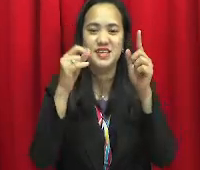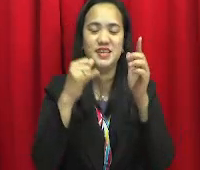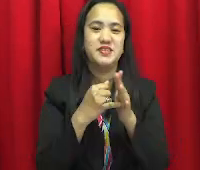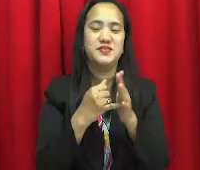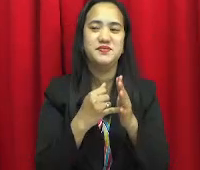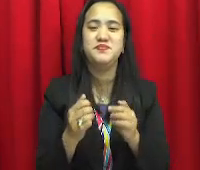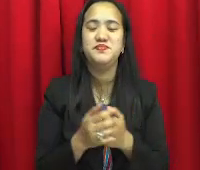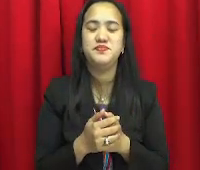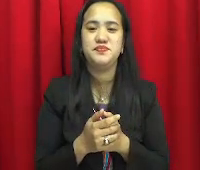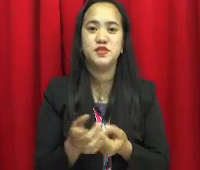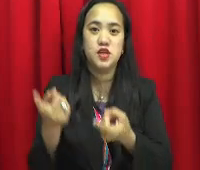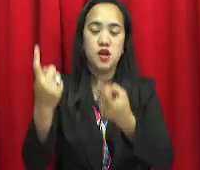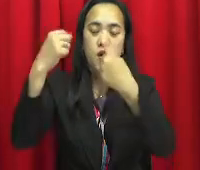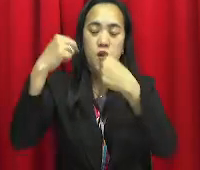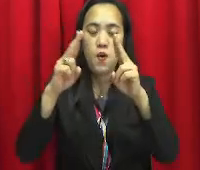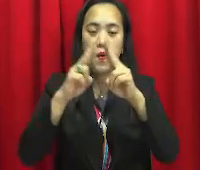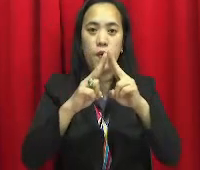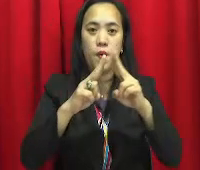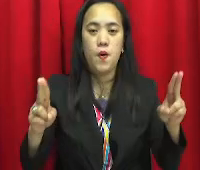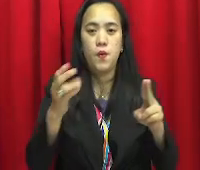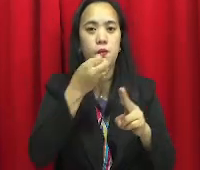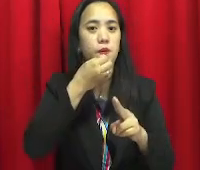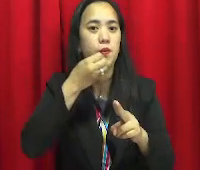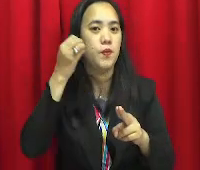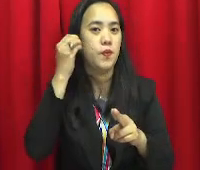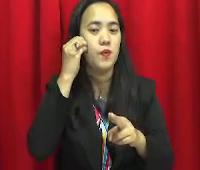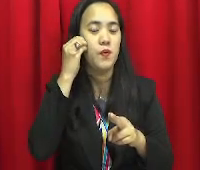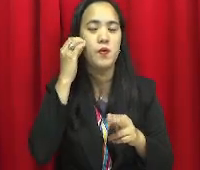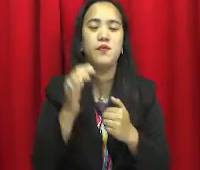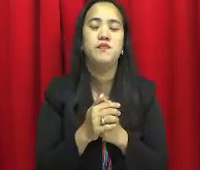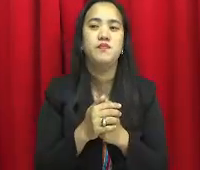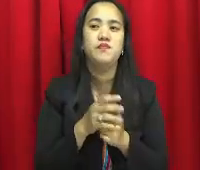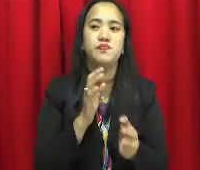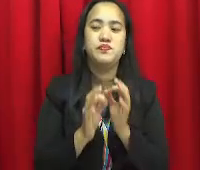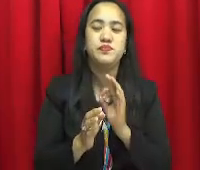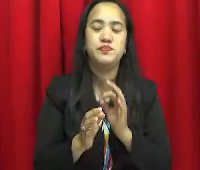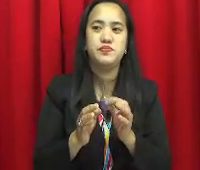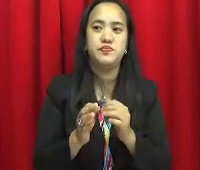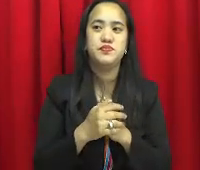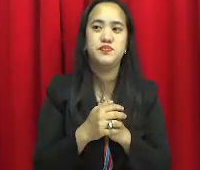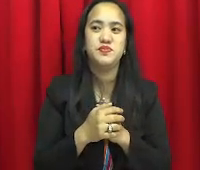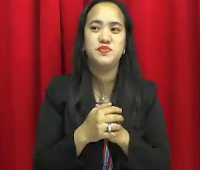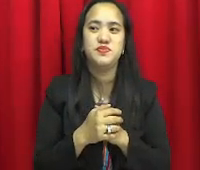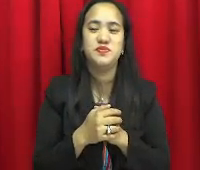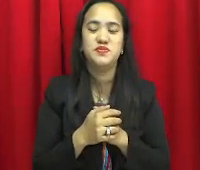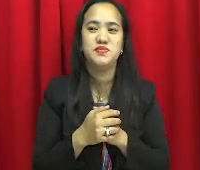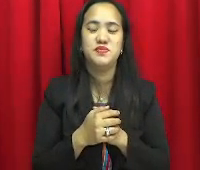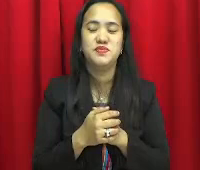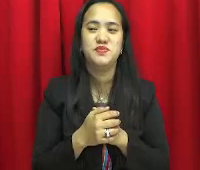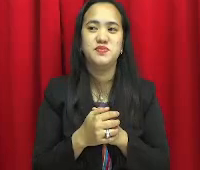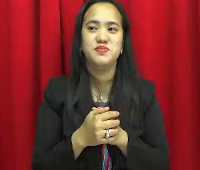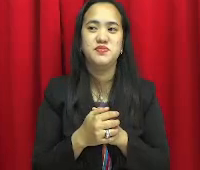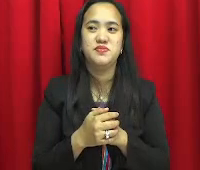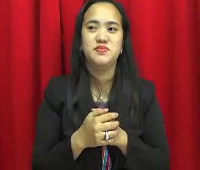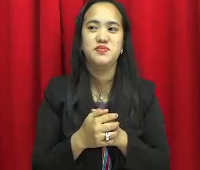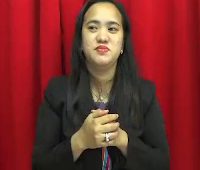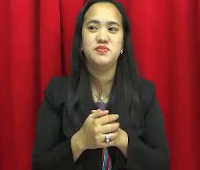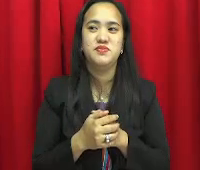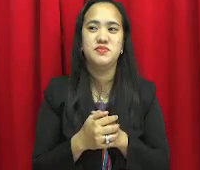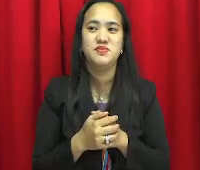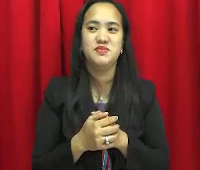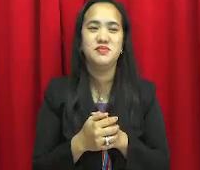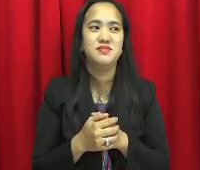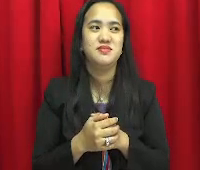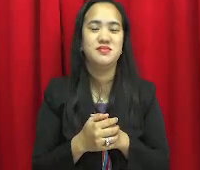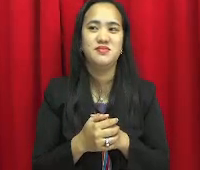ang asawa mo, huwag kang matulog-tulog, baka mahulog ka. Maldita to si Blessy. Paano po? Unggoy po talaga yan,